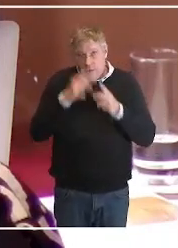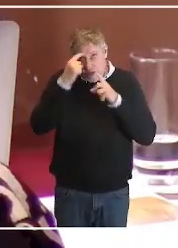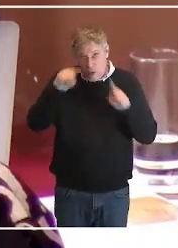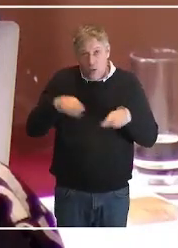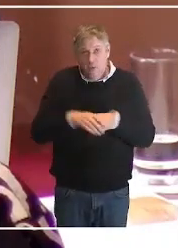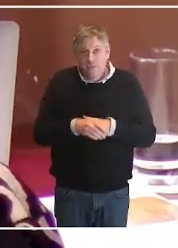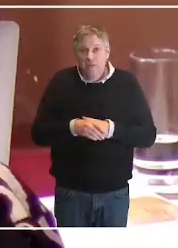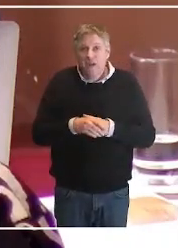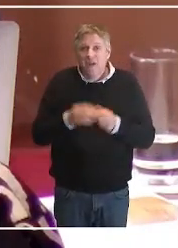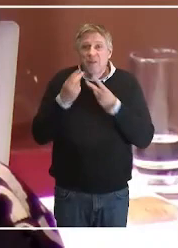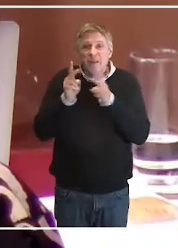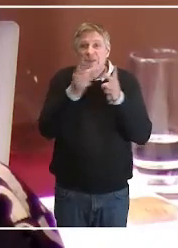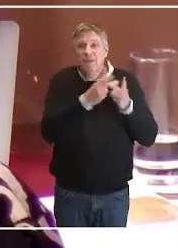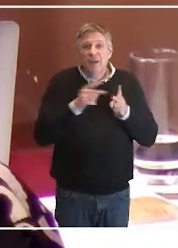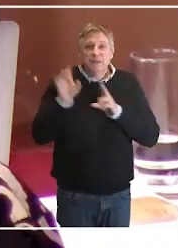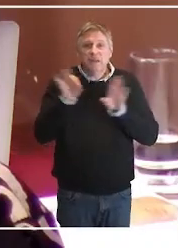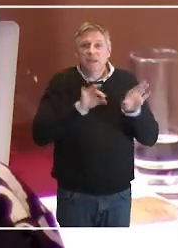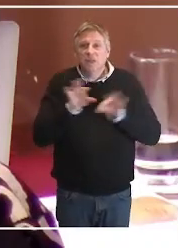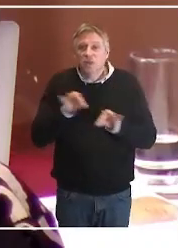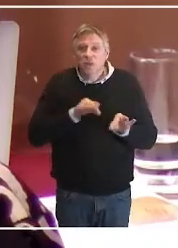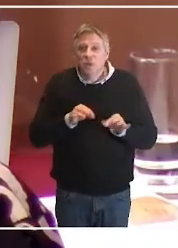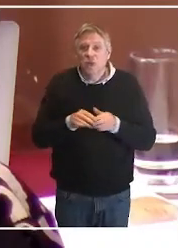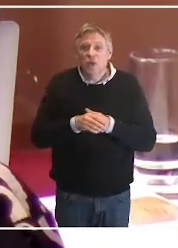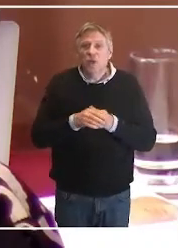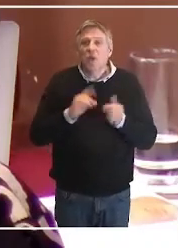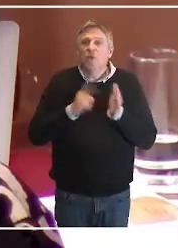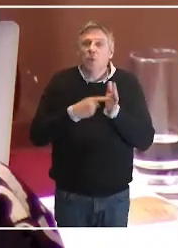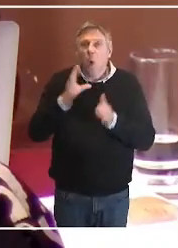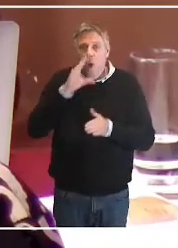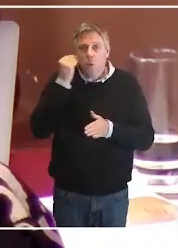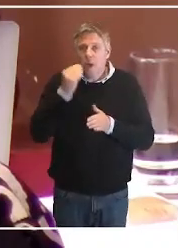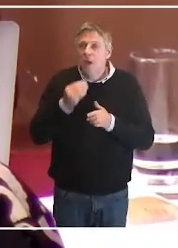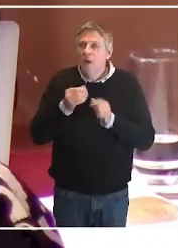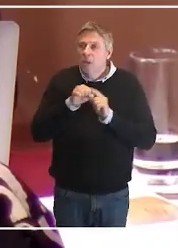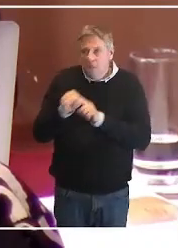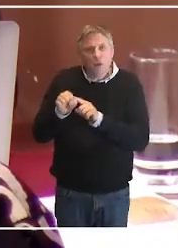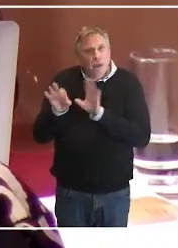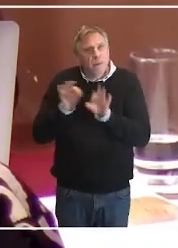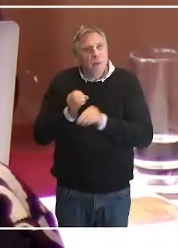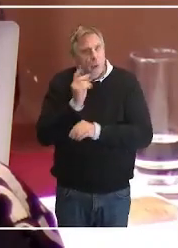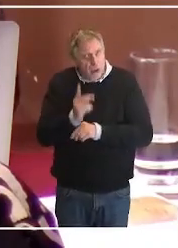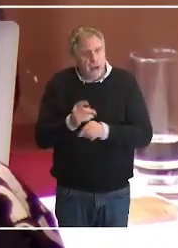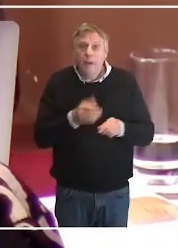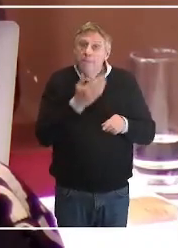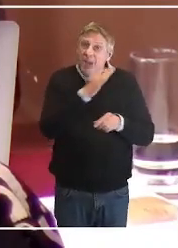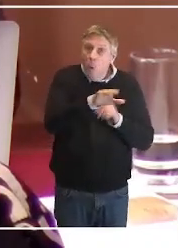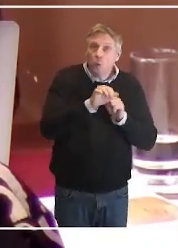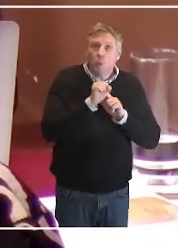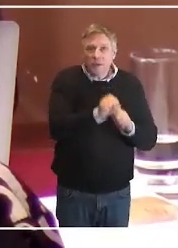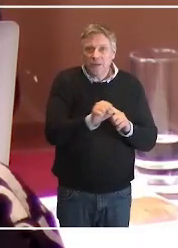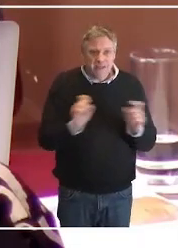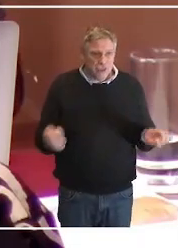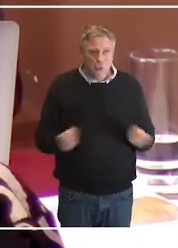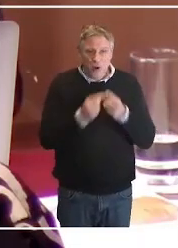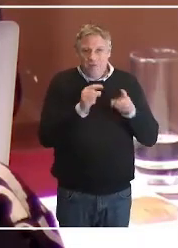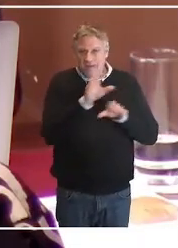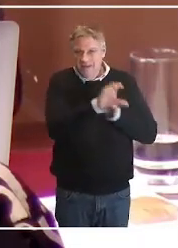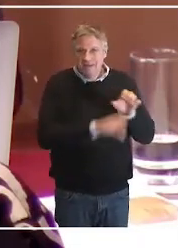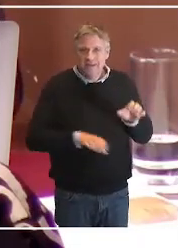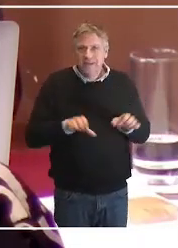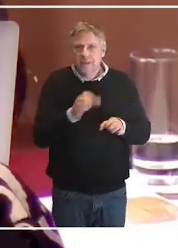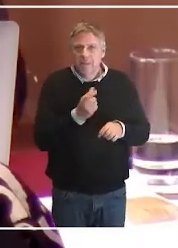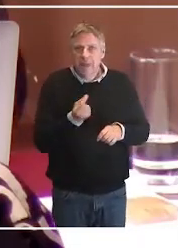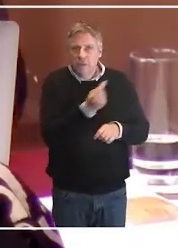avez sélectionné des villes. Alors certaines le sont sur la base des droits humains, et tant mieux. En revanche, sur les priorités données géographiquement parlant, sur les